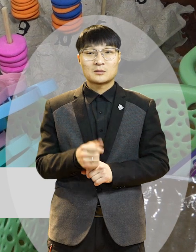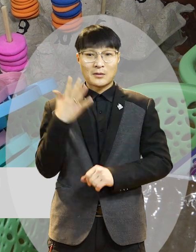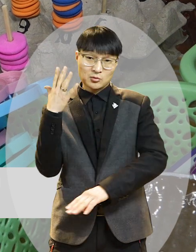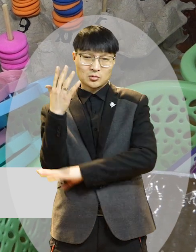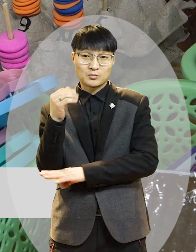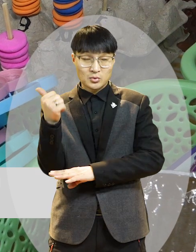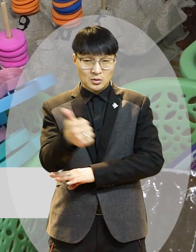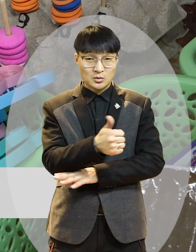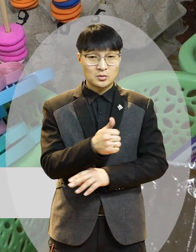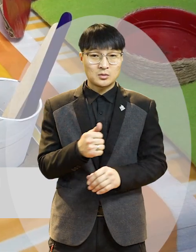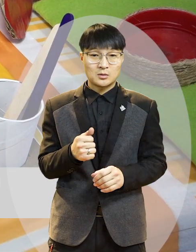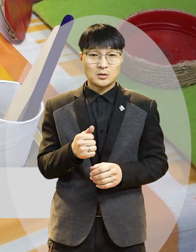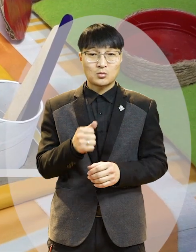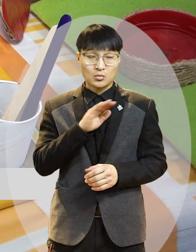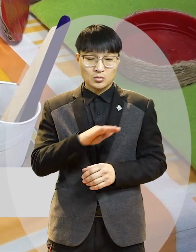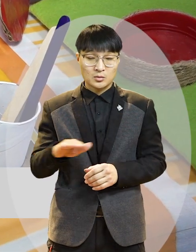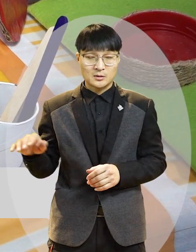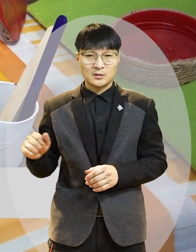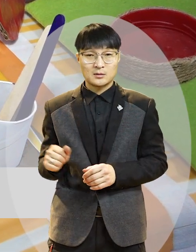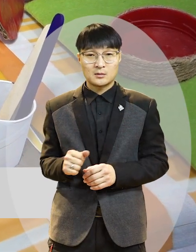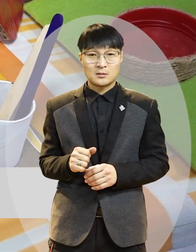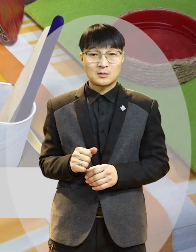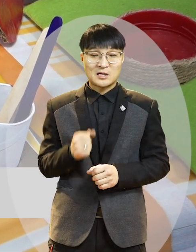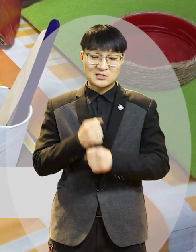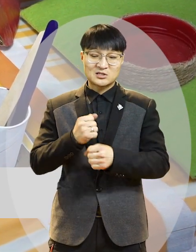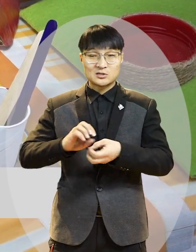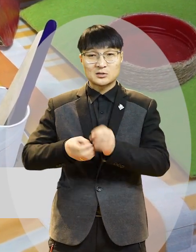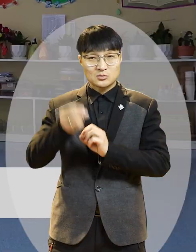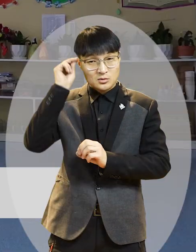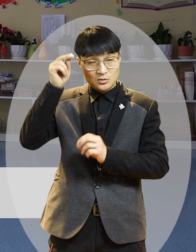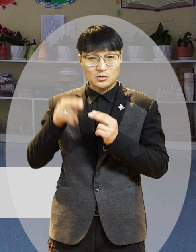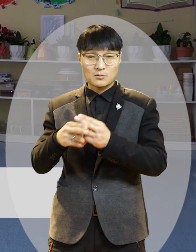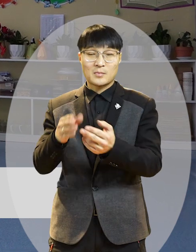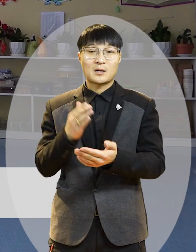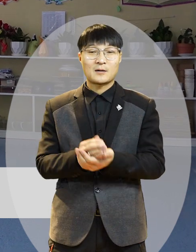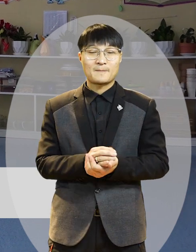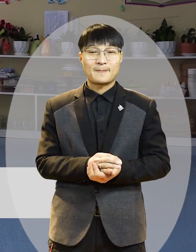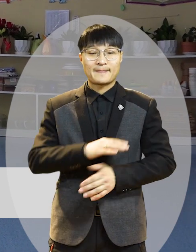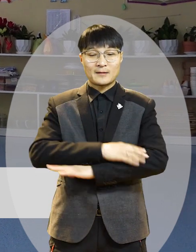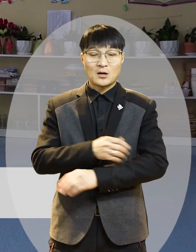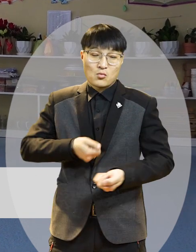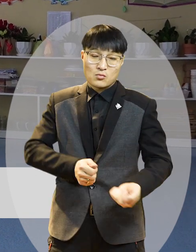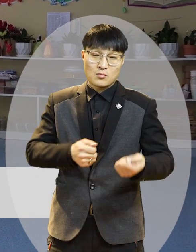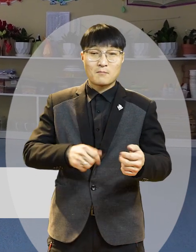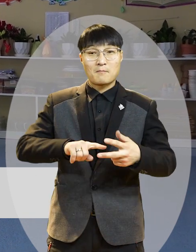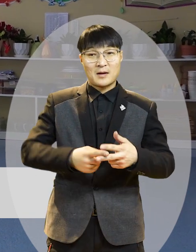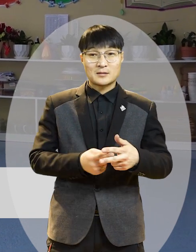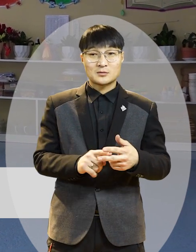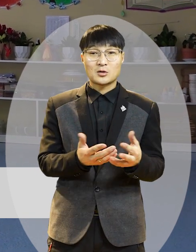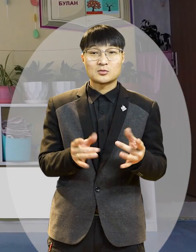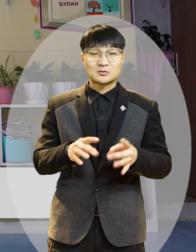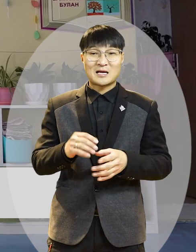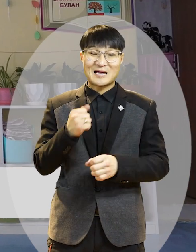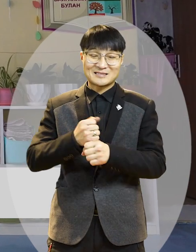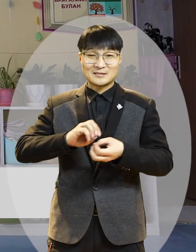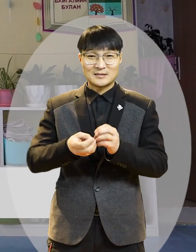өдөр болгон тогтмол хэрэгжүүлж байна. Цэцэрлэгийн танхимд хөдөлмөрийн болон байгуулж, тоосны альчуур, хурц хутхуур, багаж хэрэгсэл зэрэг хөдөлмөр хийж